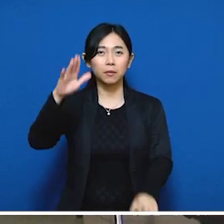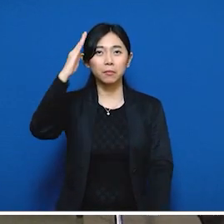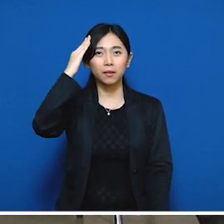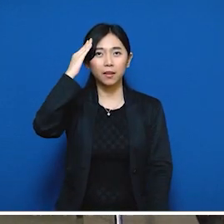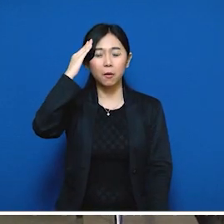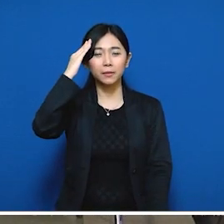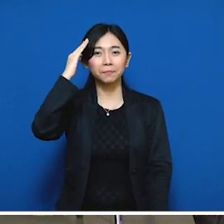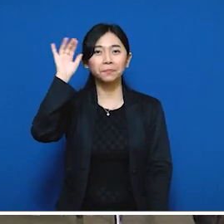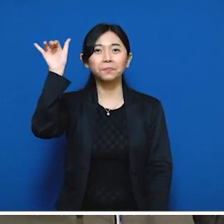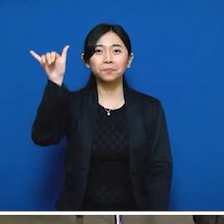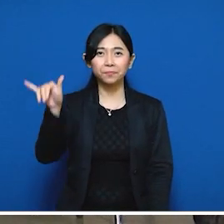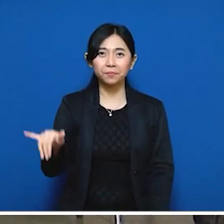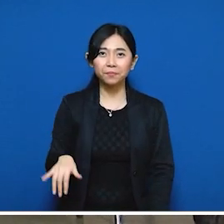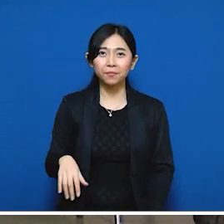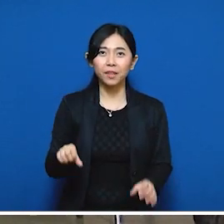pengetahuan yang dapat